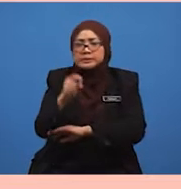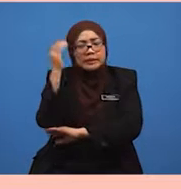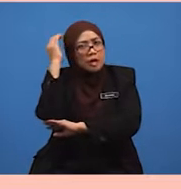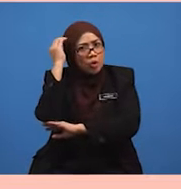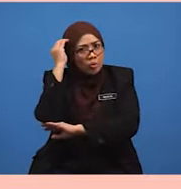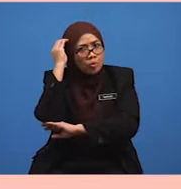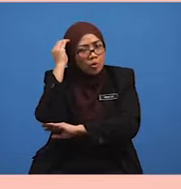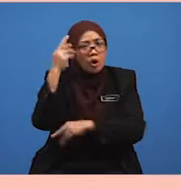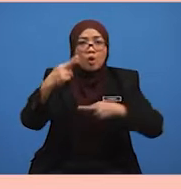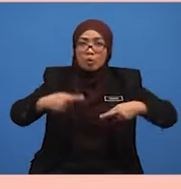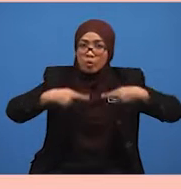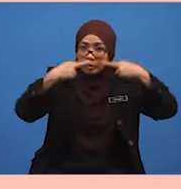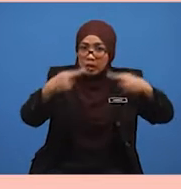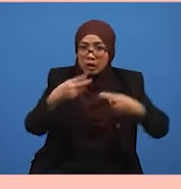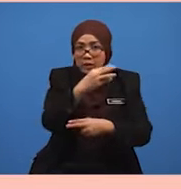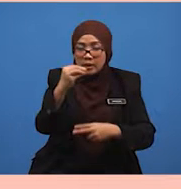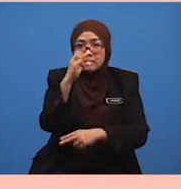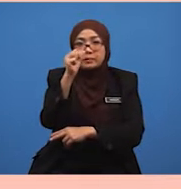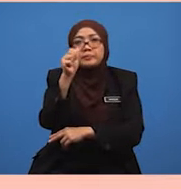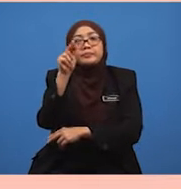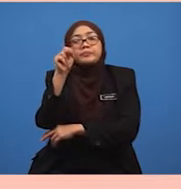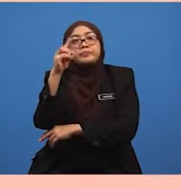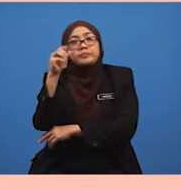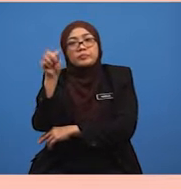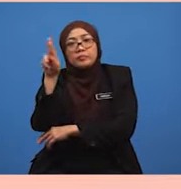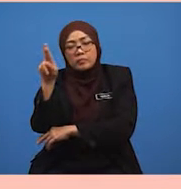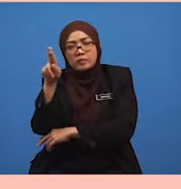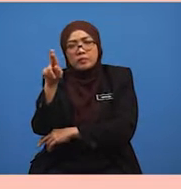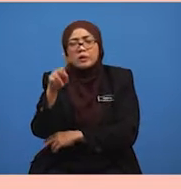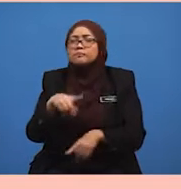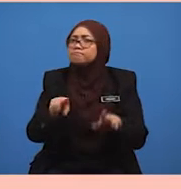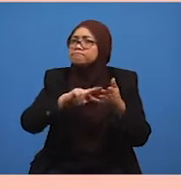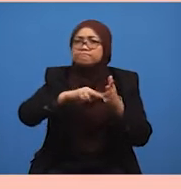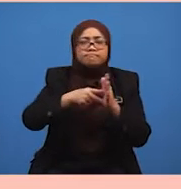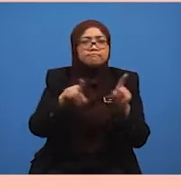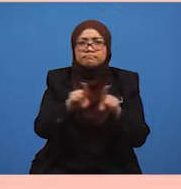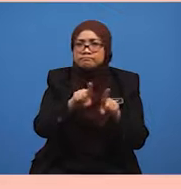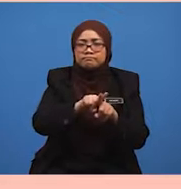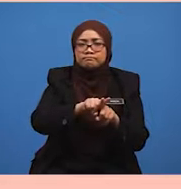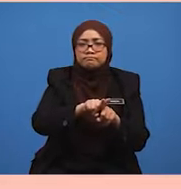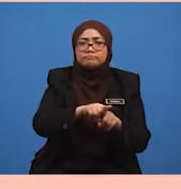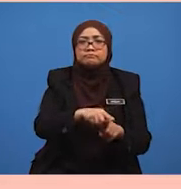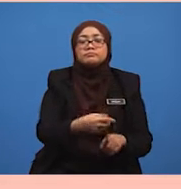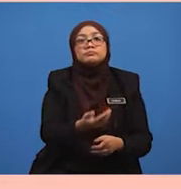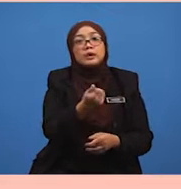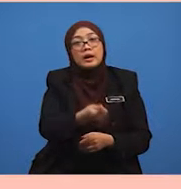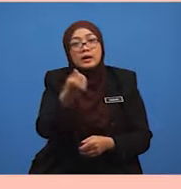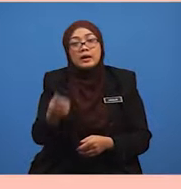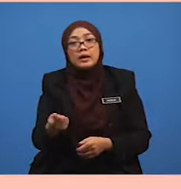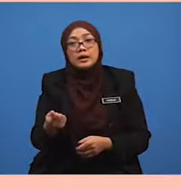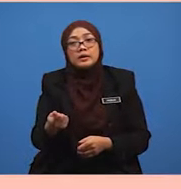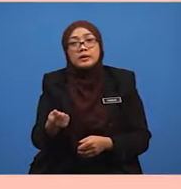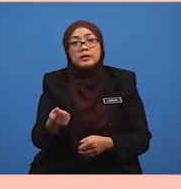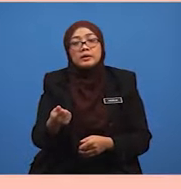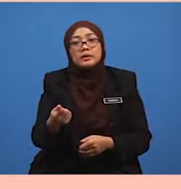ganda ialah alat yang terdiri daripada roda yang dipasang pada sebatang